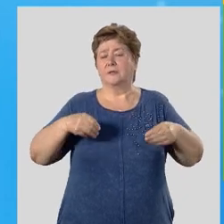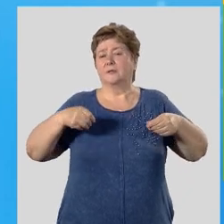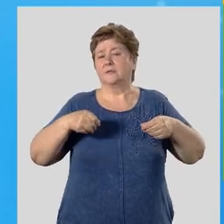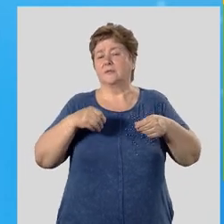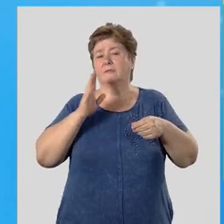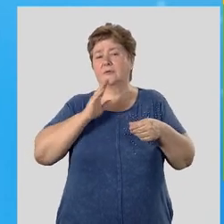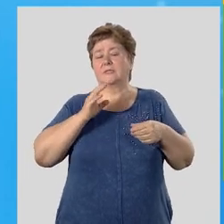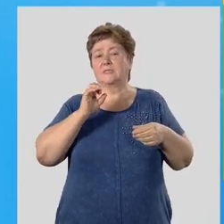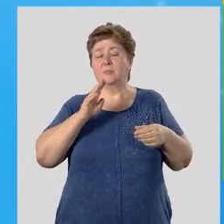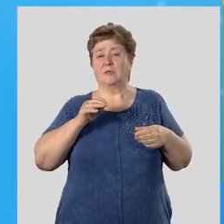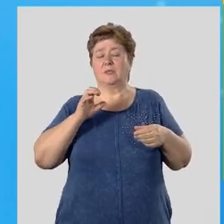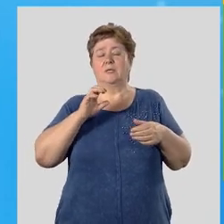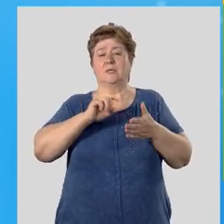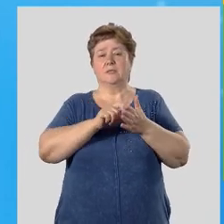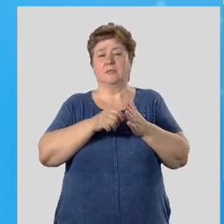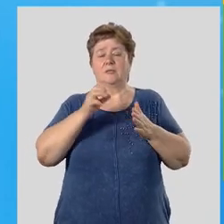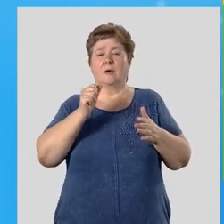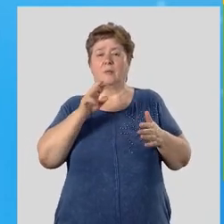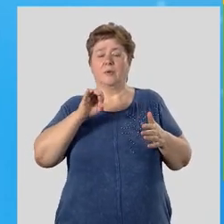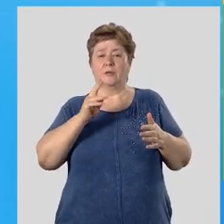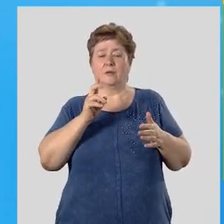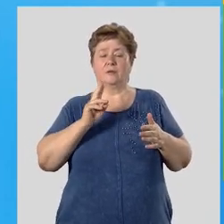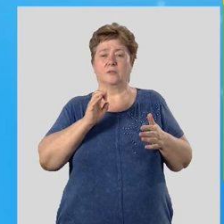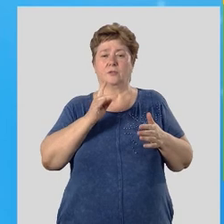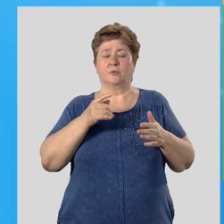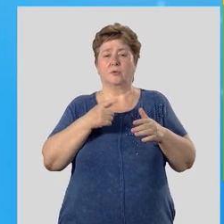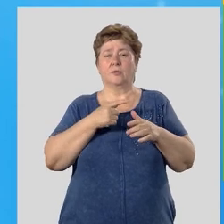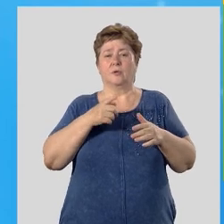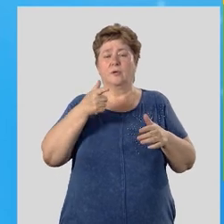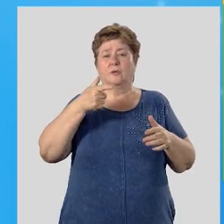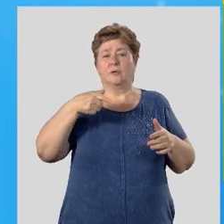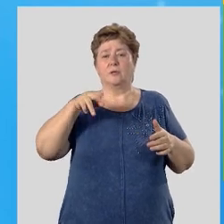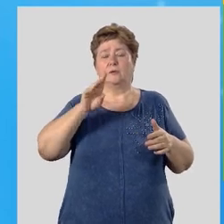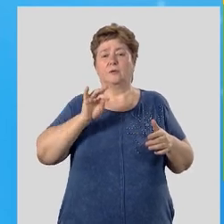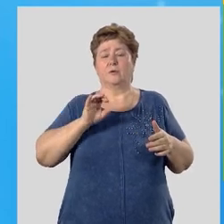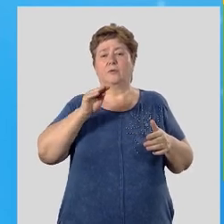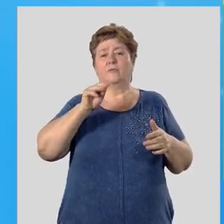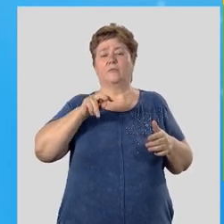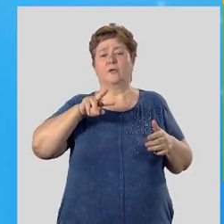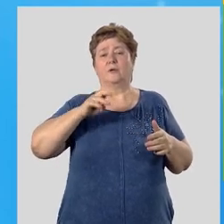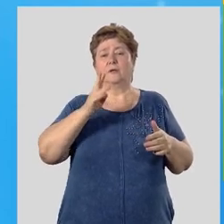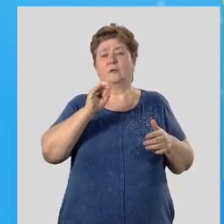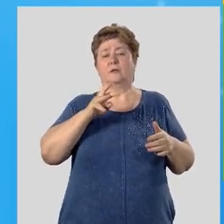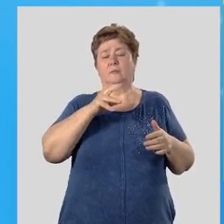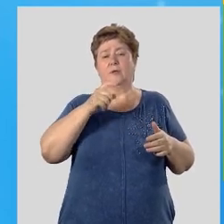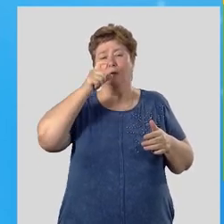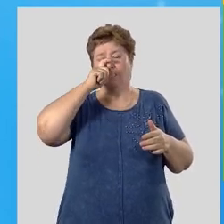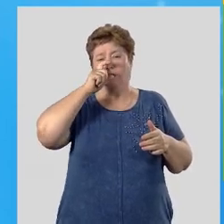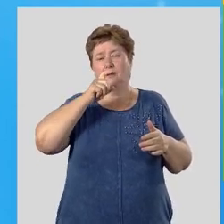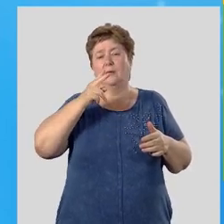это спирты, сахара, аминокислоты, называются гидрофильными. От